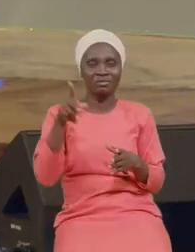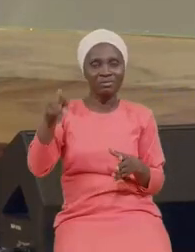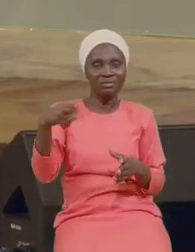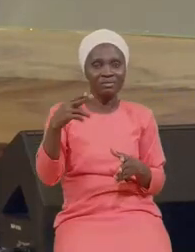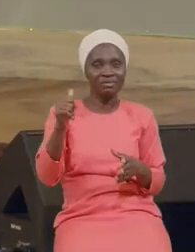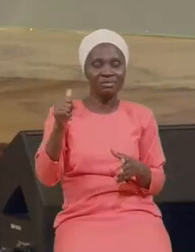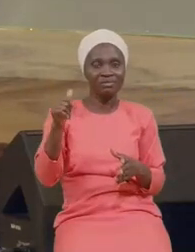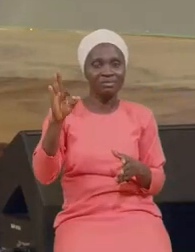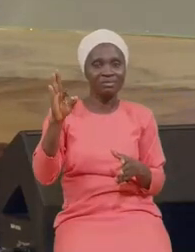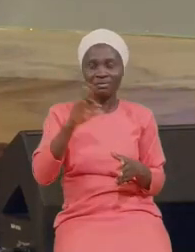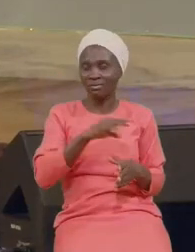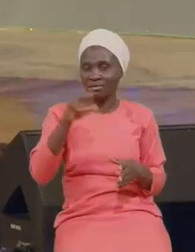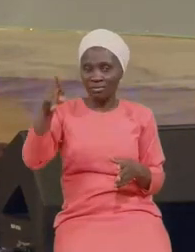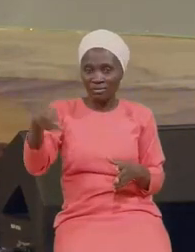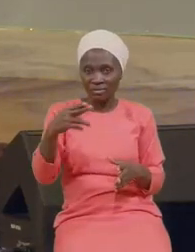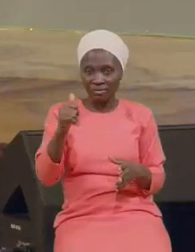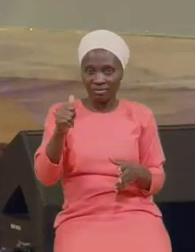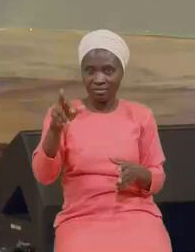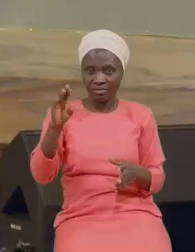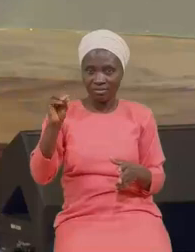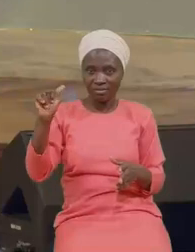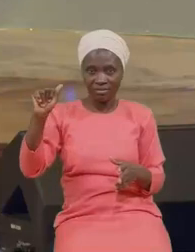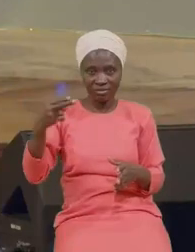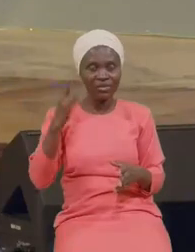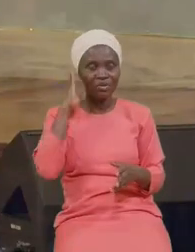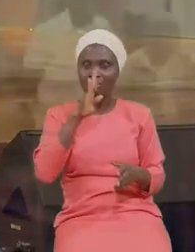sera noyé dans la mer